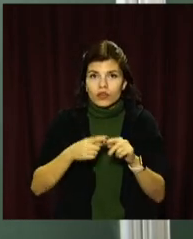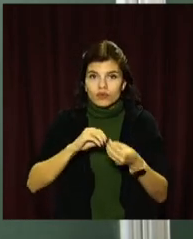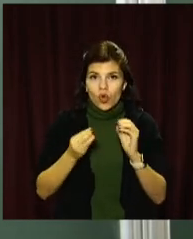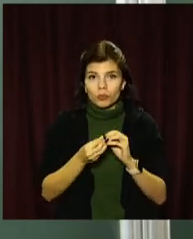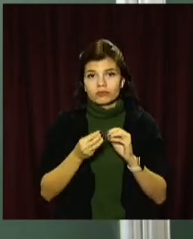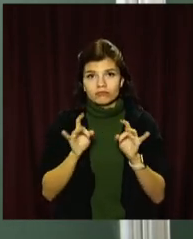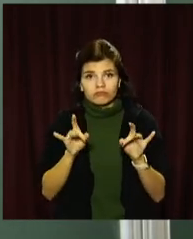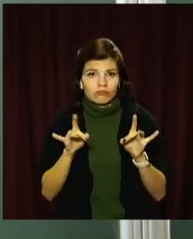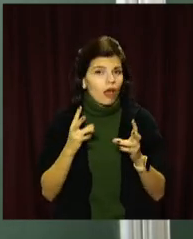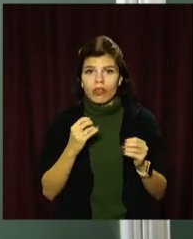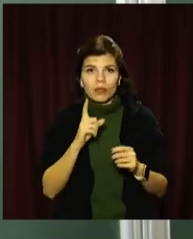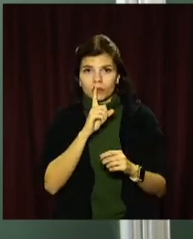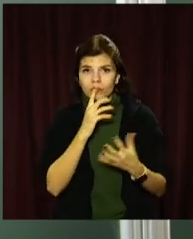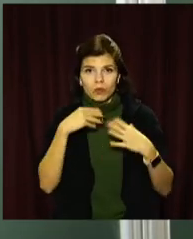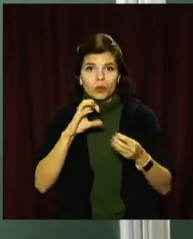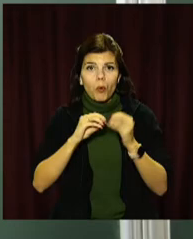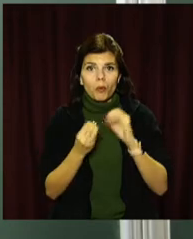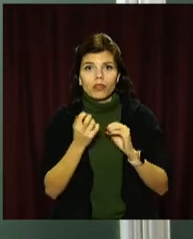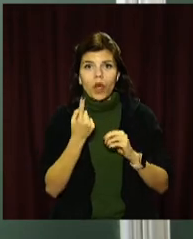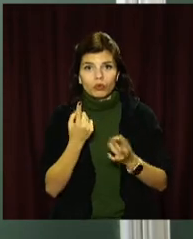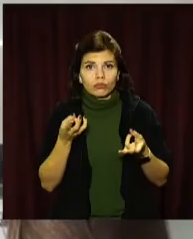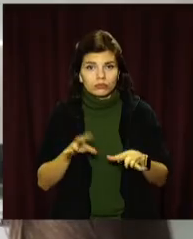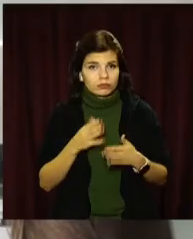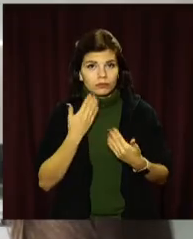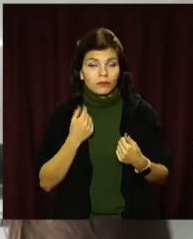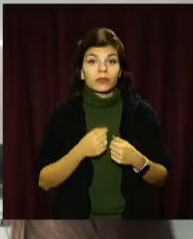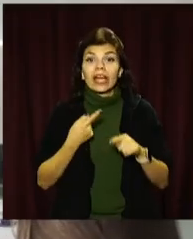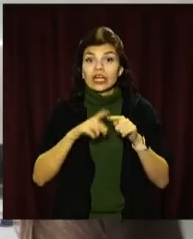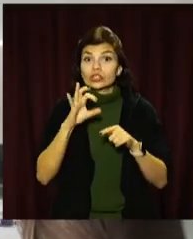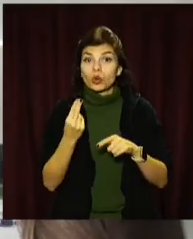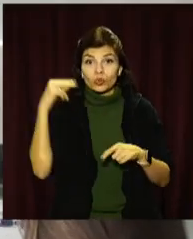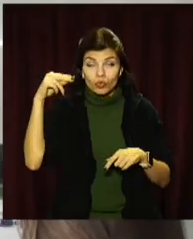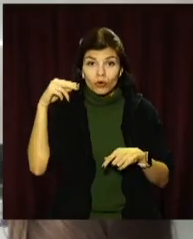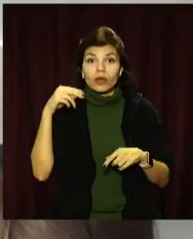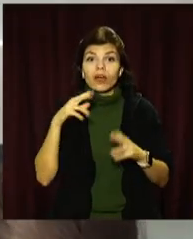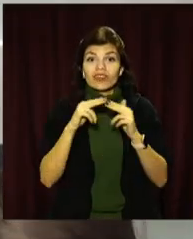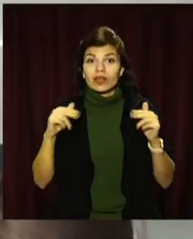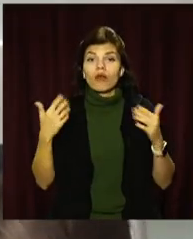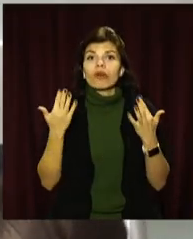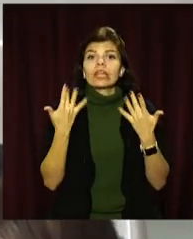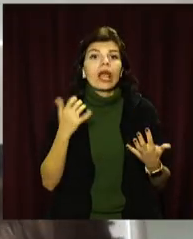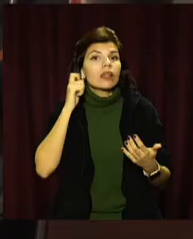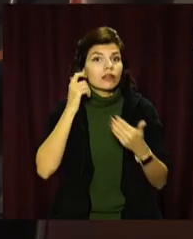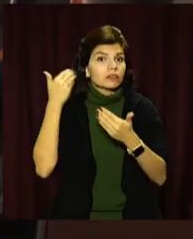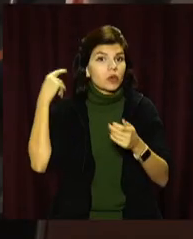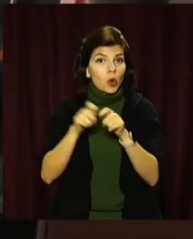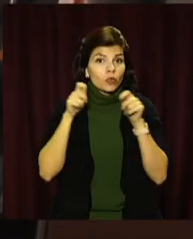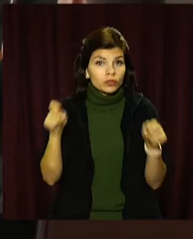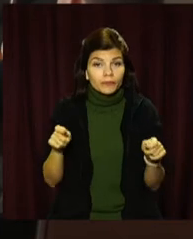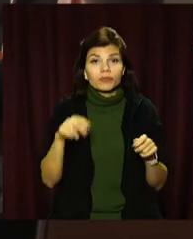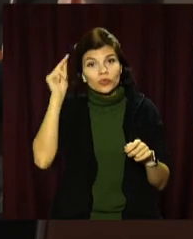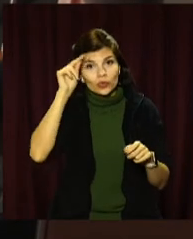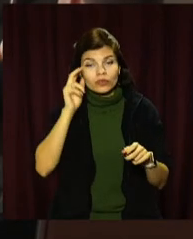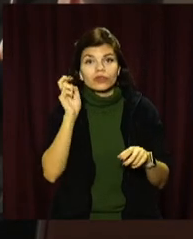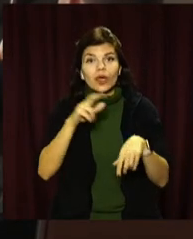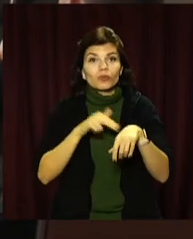проблемі, а не залишатися з проблемою один на один. Такі соціальні уроки у Дніпрі запровадили кілька років тому. У навчальні заклади